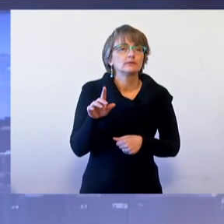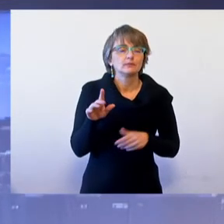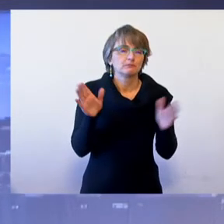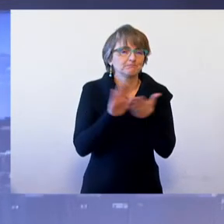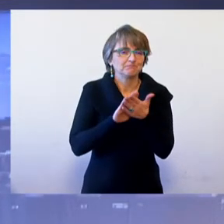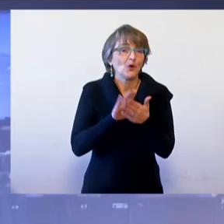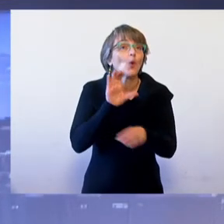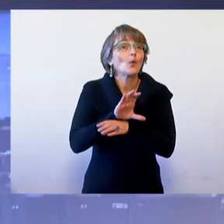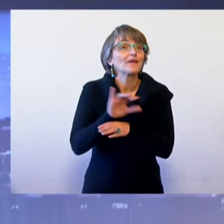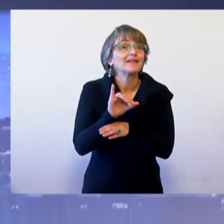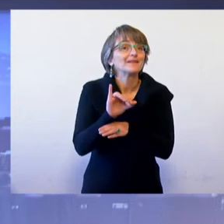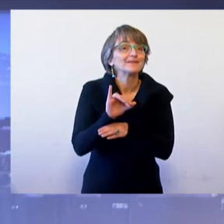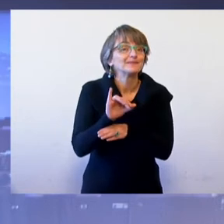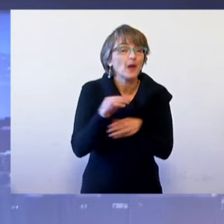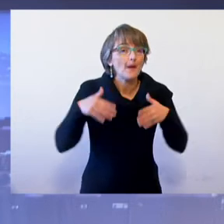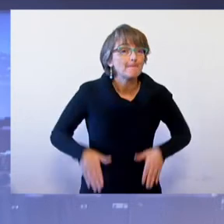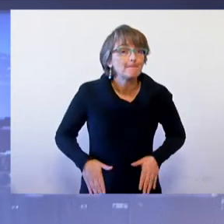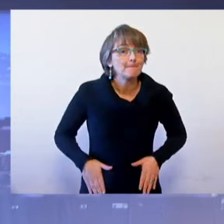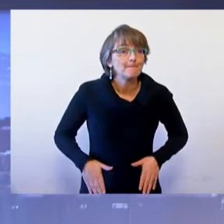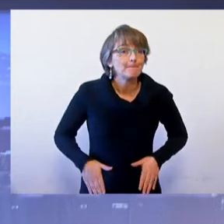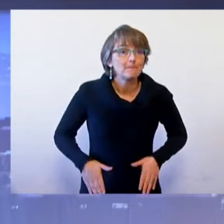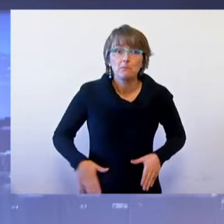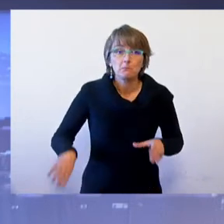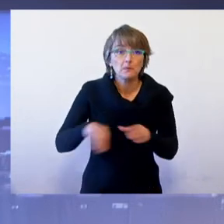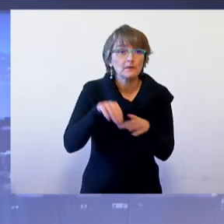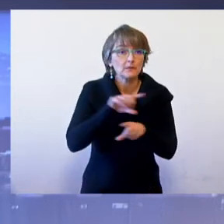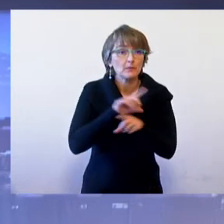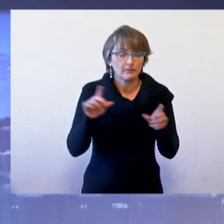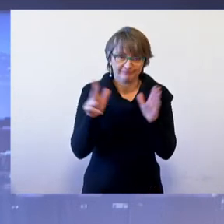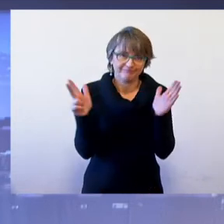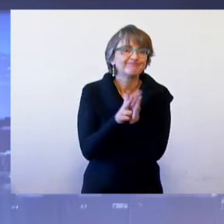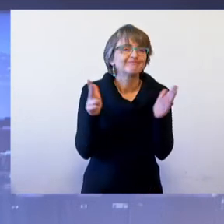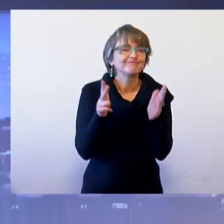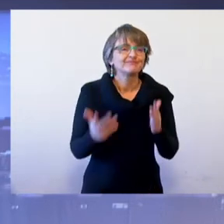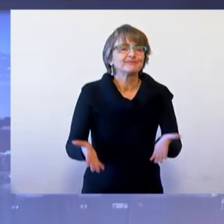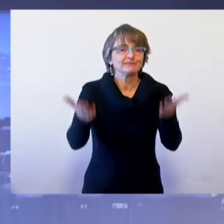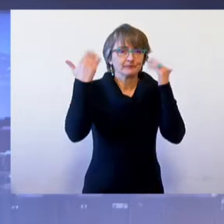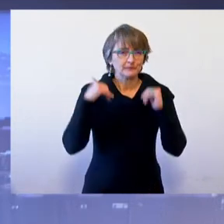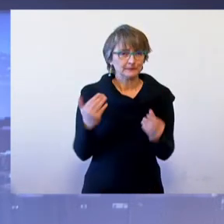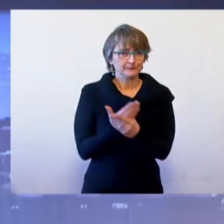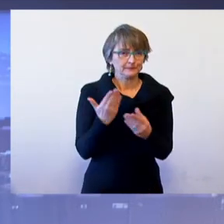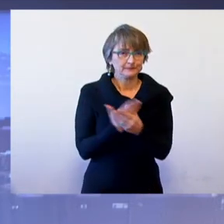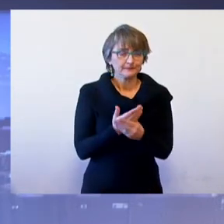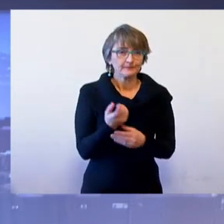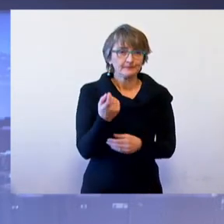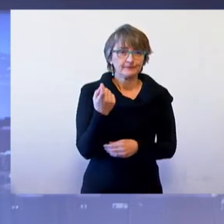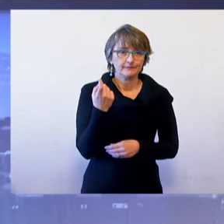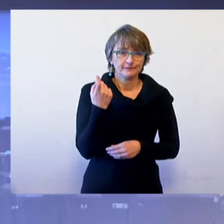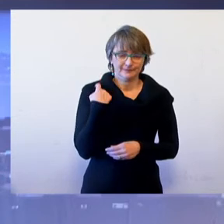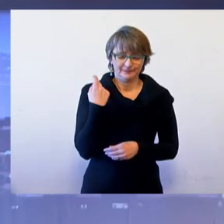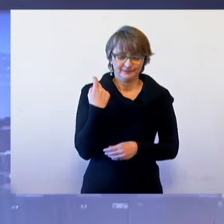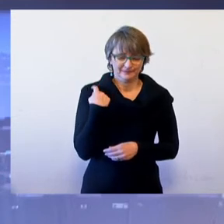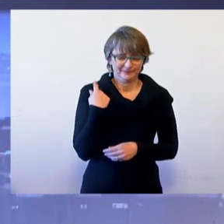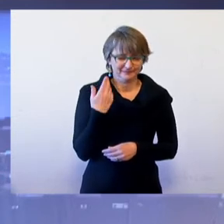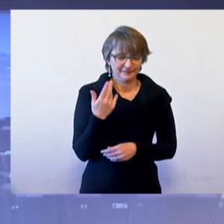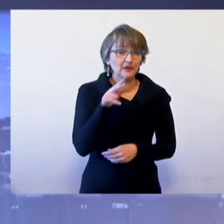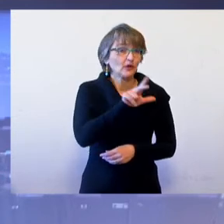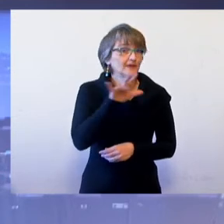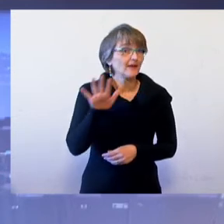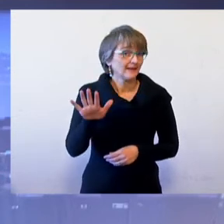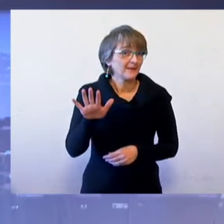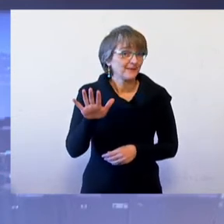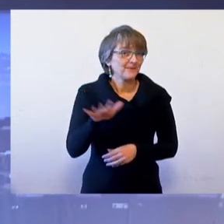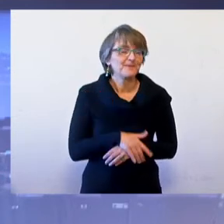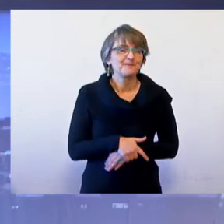Qui est contre? Qui s'abstient? Qui ne prend pas part au vote? Adopté. Affaire suivante, c'est-à-dire la 35,